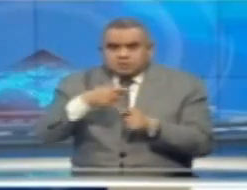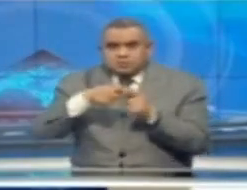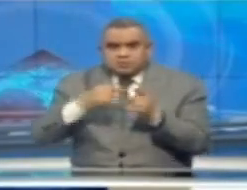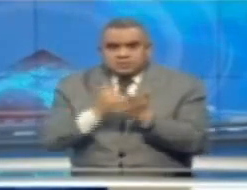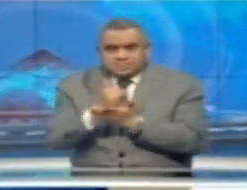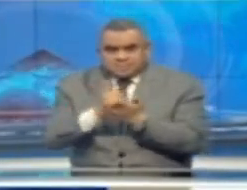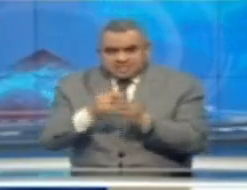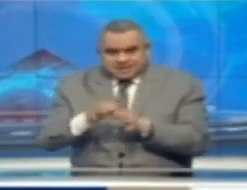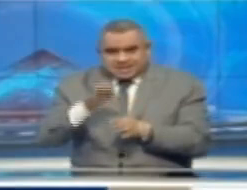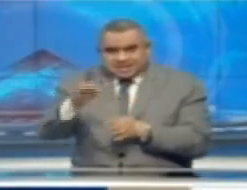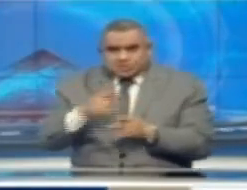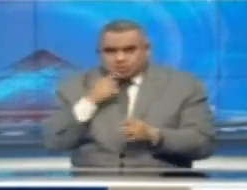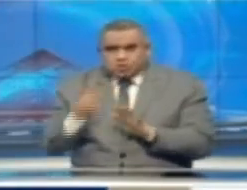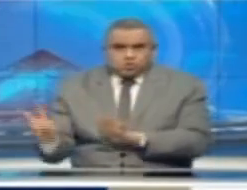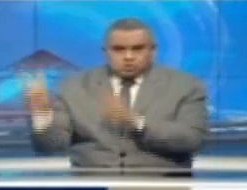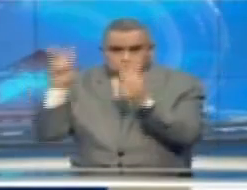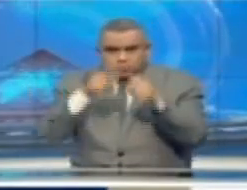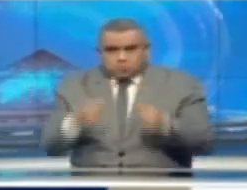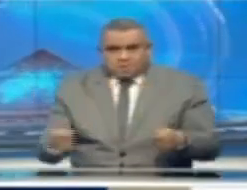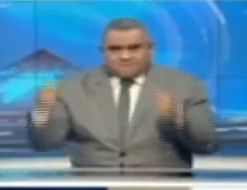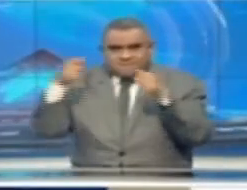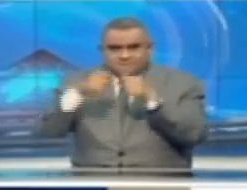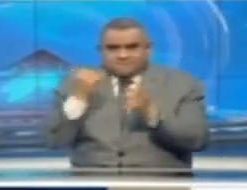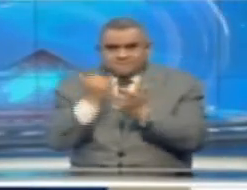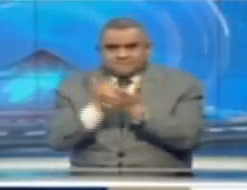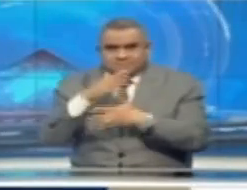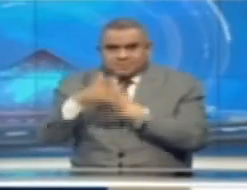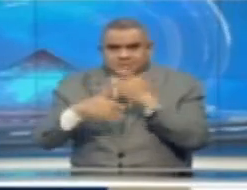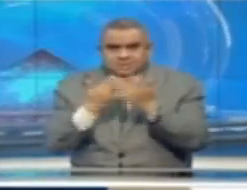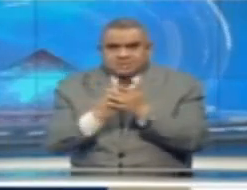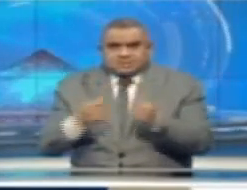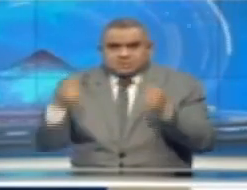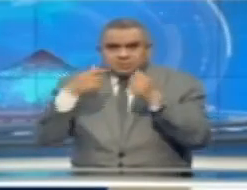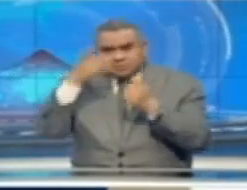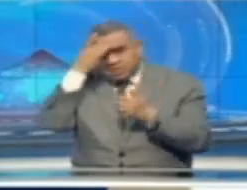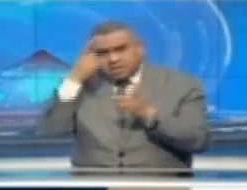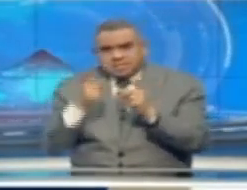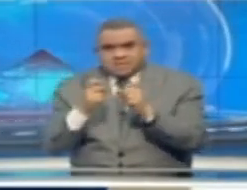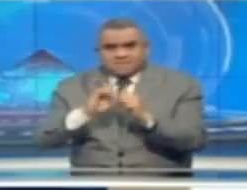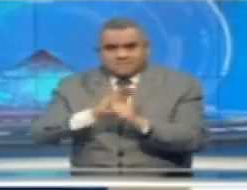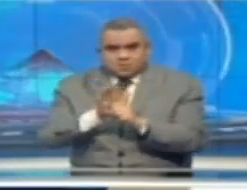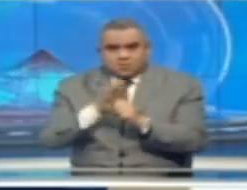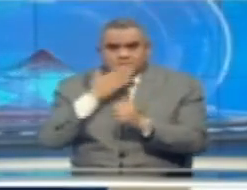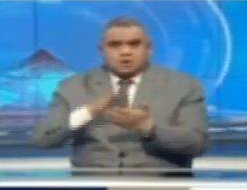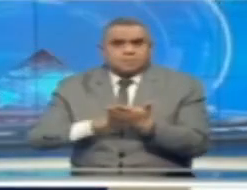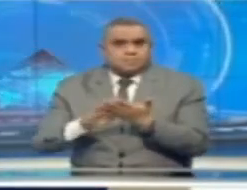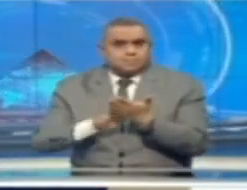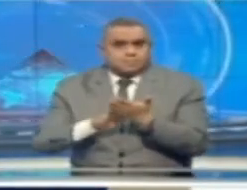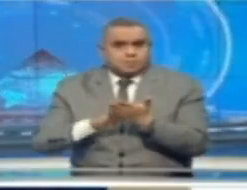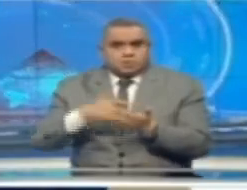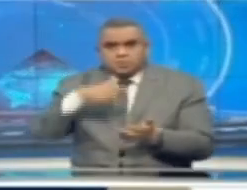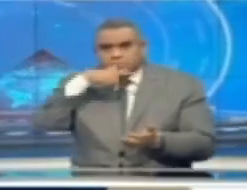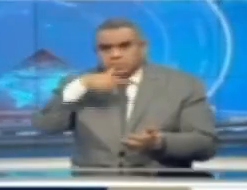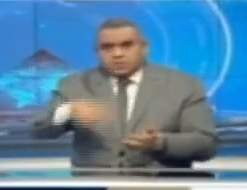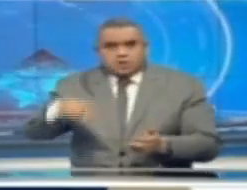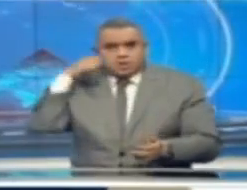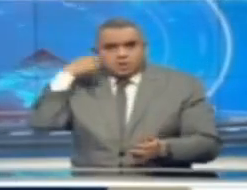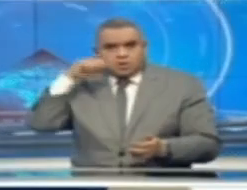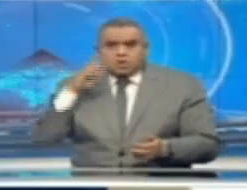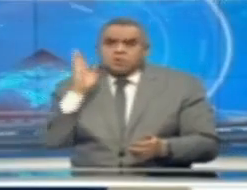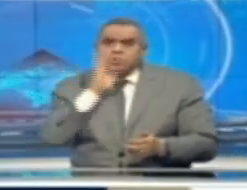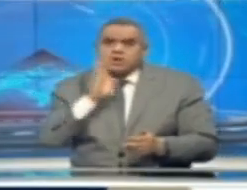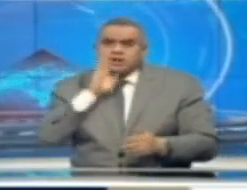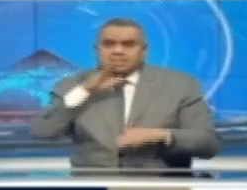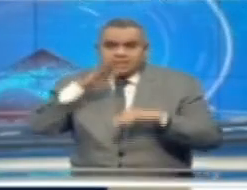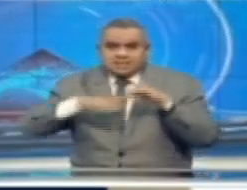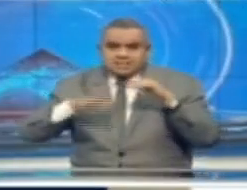منتصف العام الدراسي لمدة أسبوع نتيجة لتزايد أعداد المصابين بفيروس كورونا. من جانبها